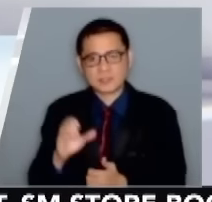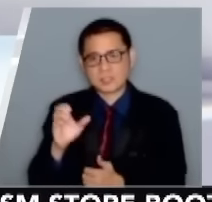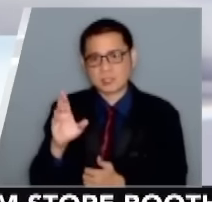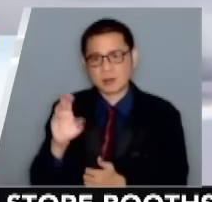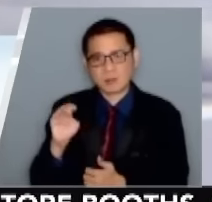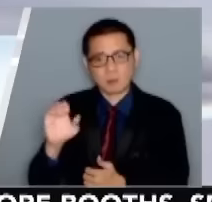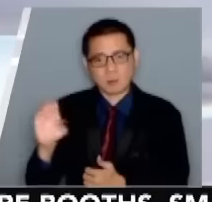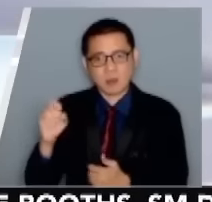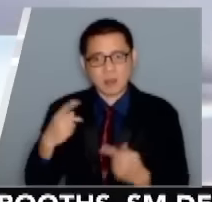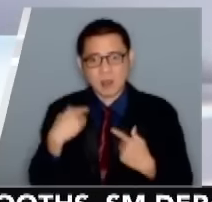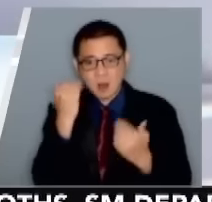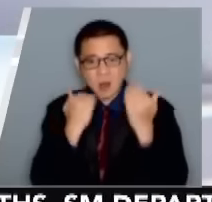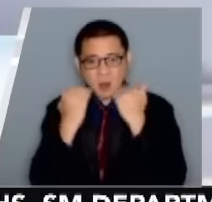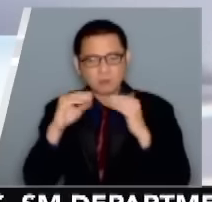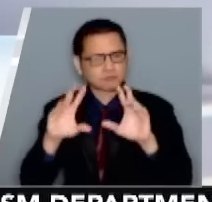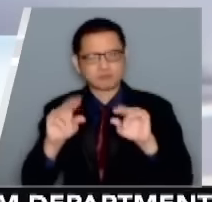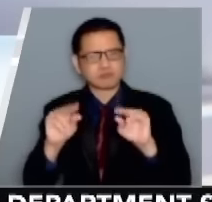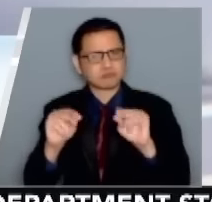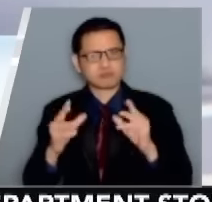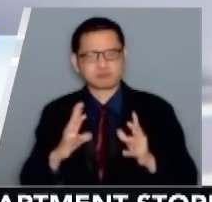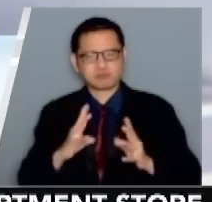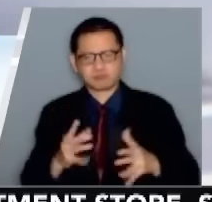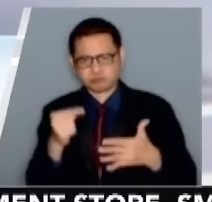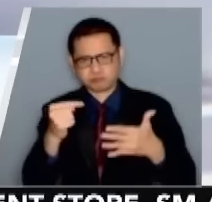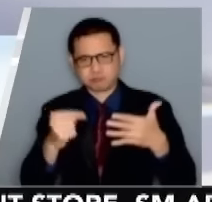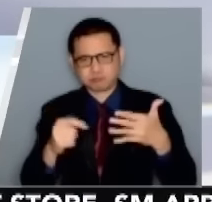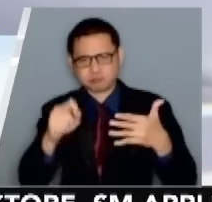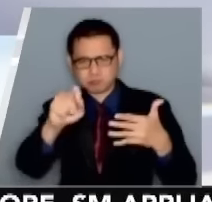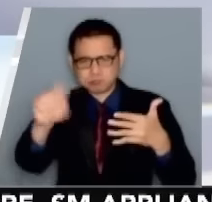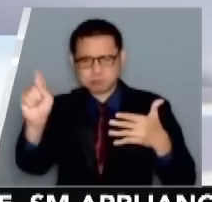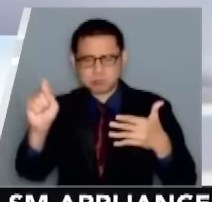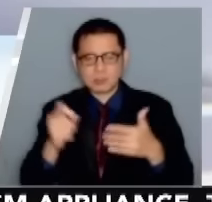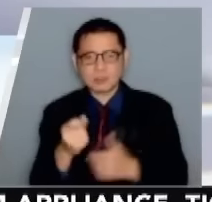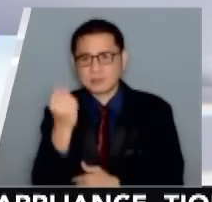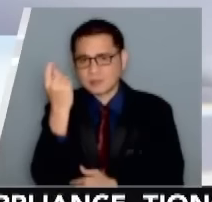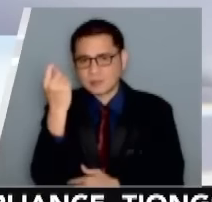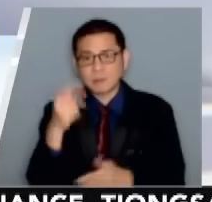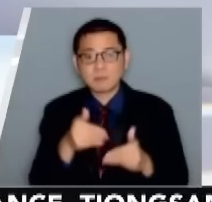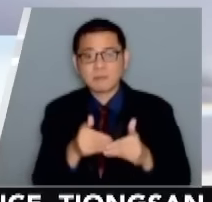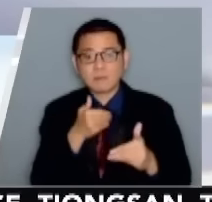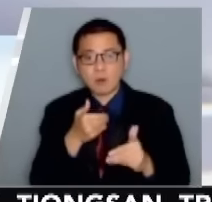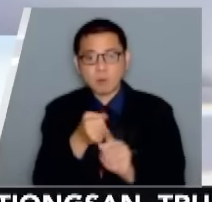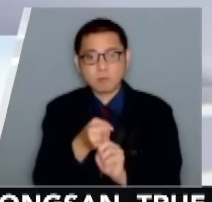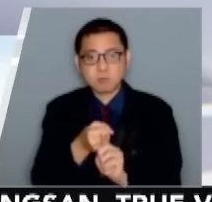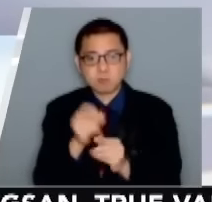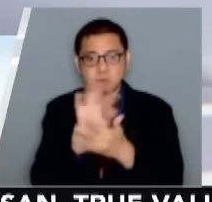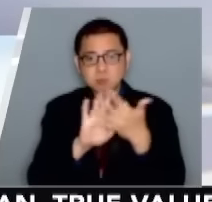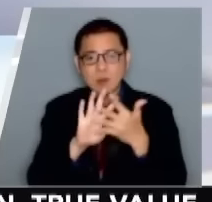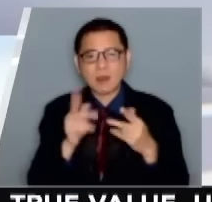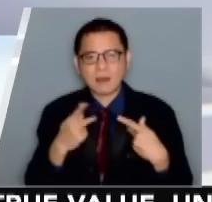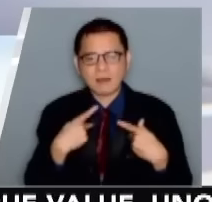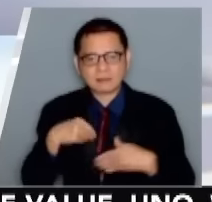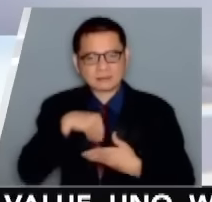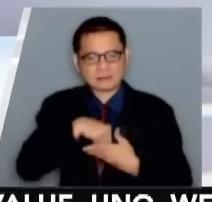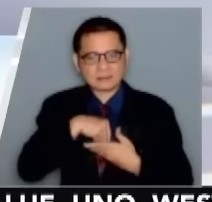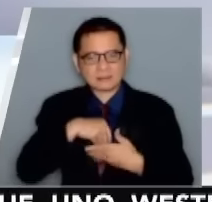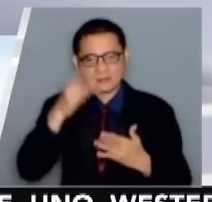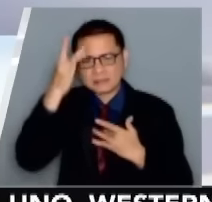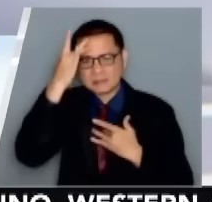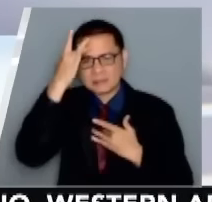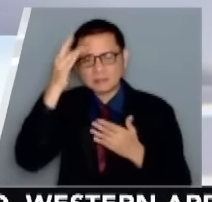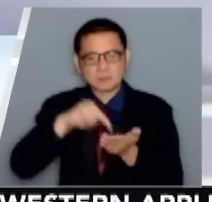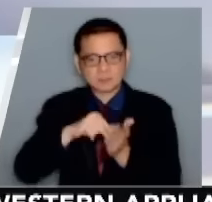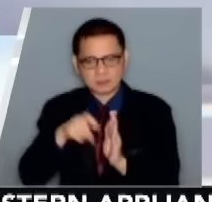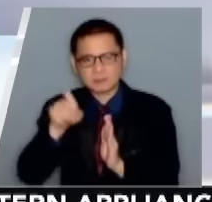lamang ay talagang meron ng iniindang sakit bago pa manalasa yung Bagyong Julian. Kaya kinakailangan siyang i-transfer na